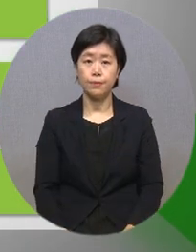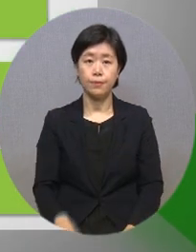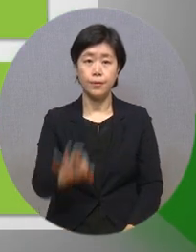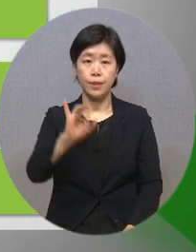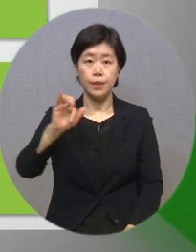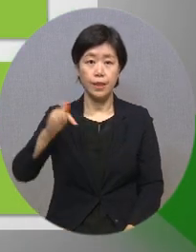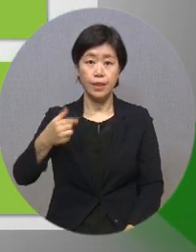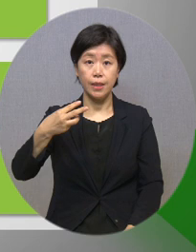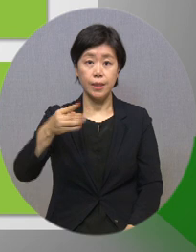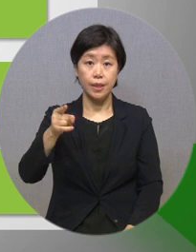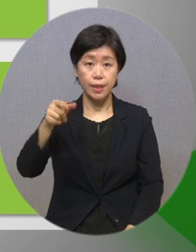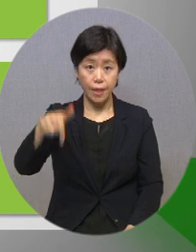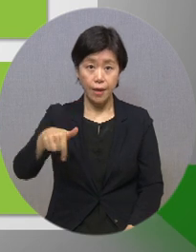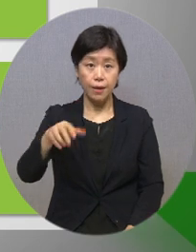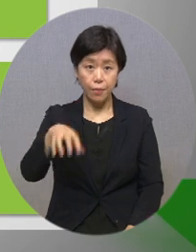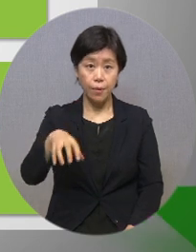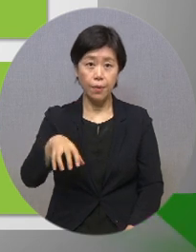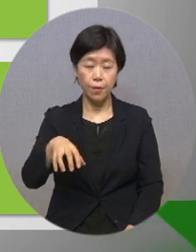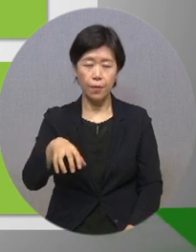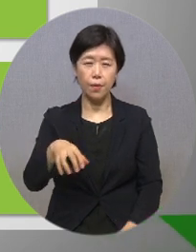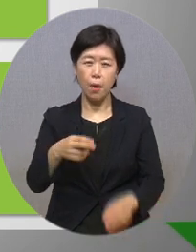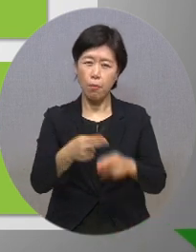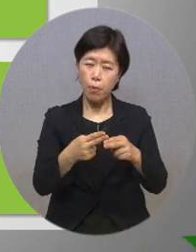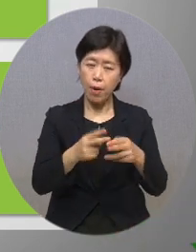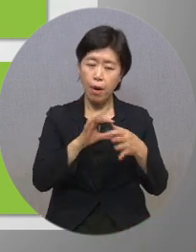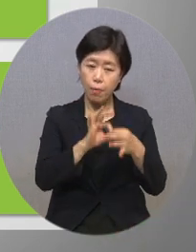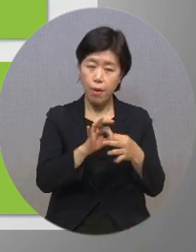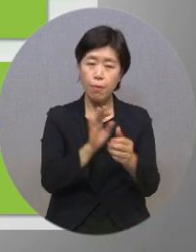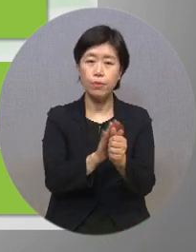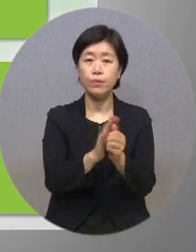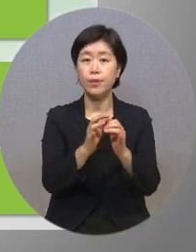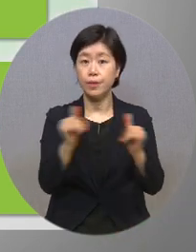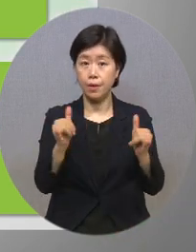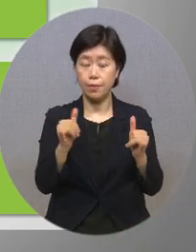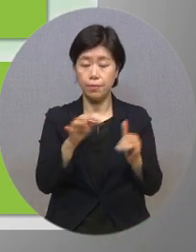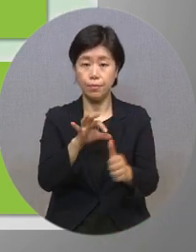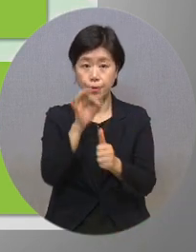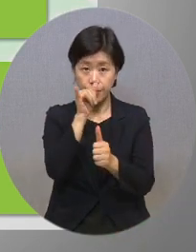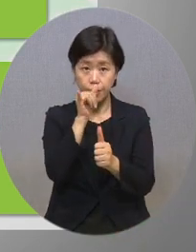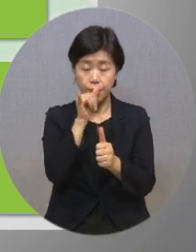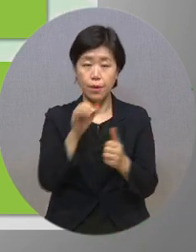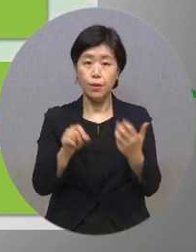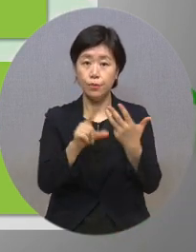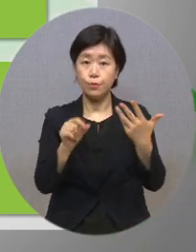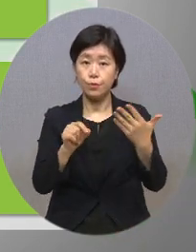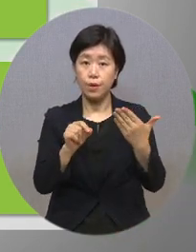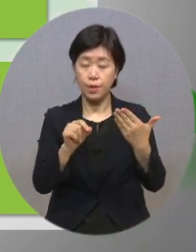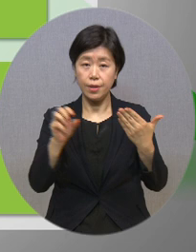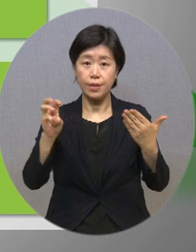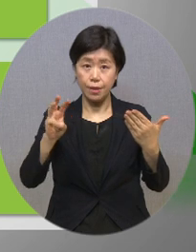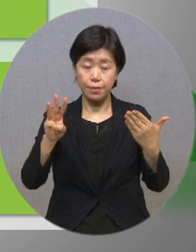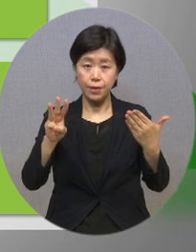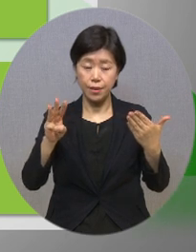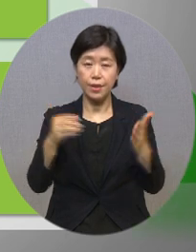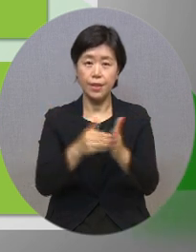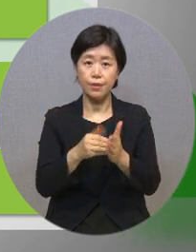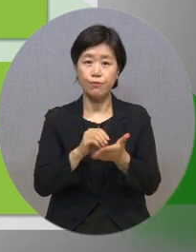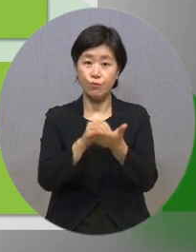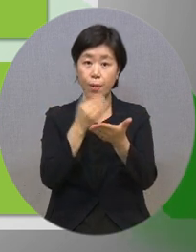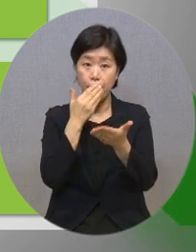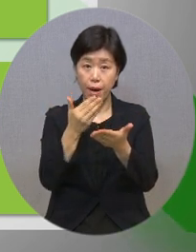주식회사 인텍에서 주방 보조원을 모집합니다. 접수 마감일은 9월 3일까지며 근무지는